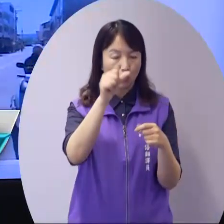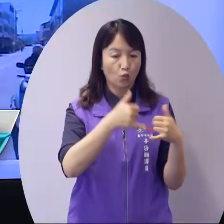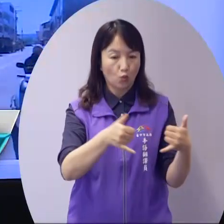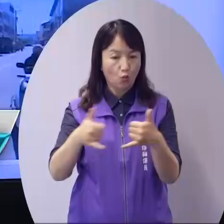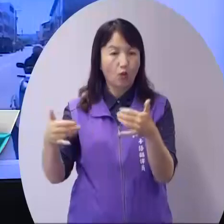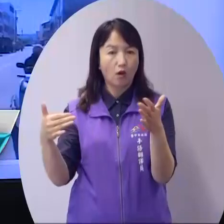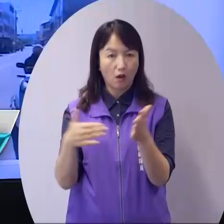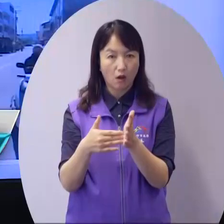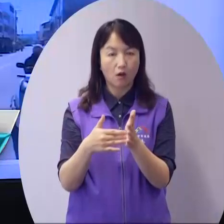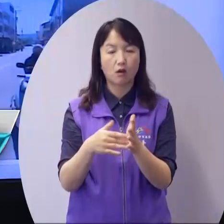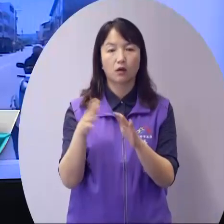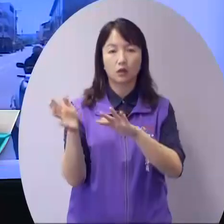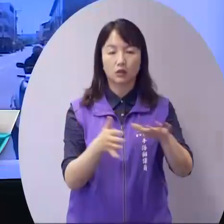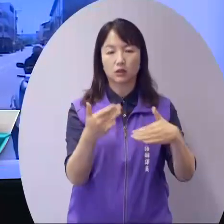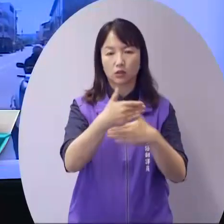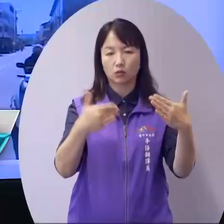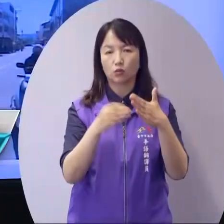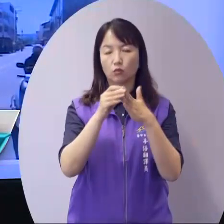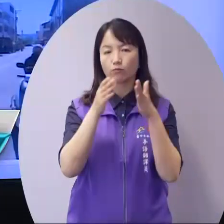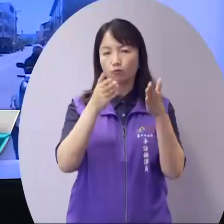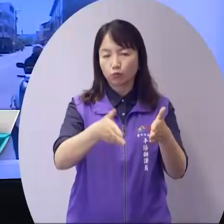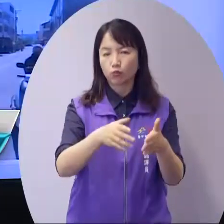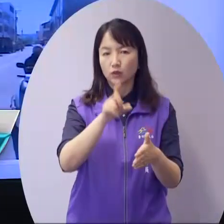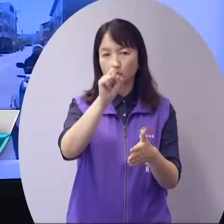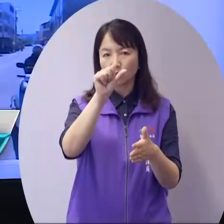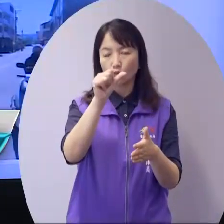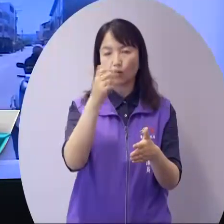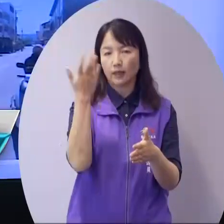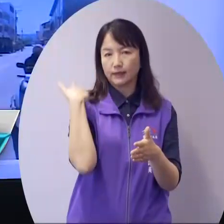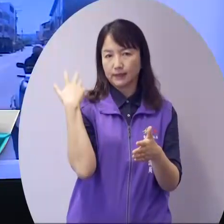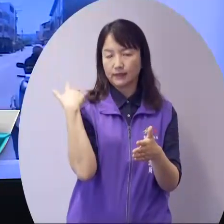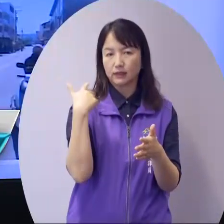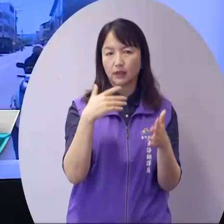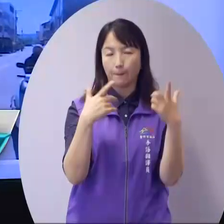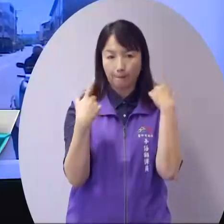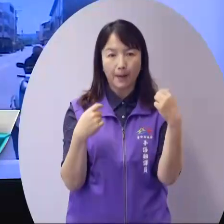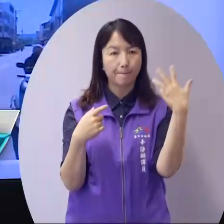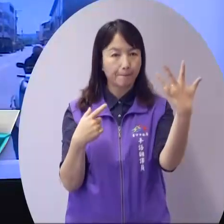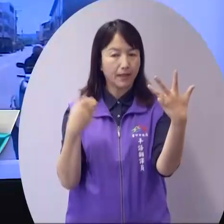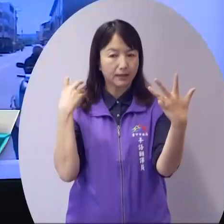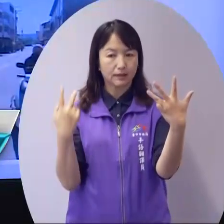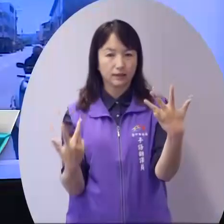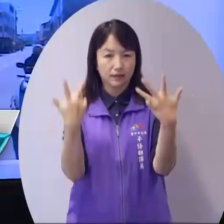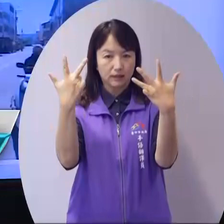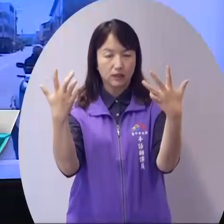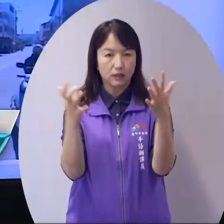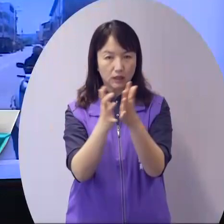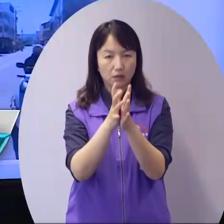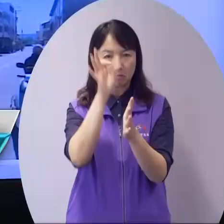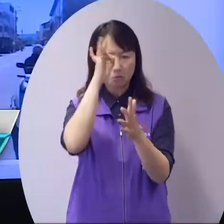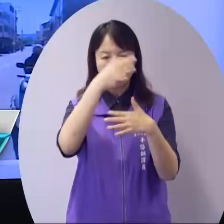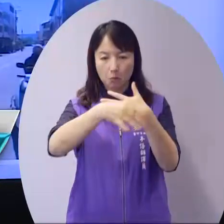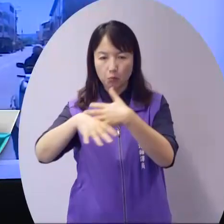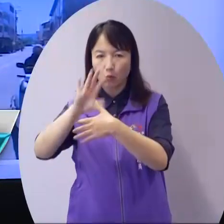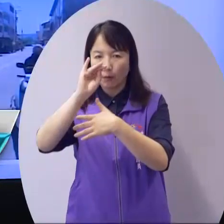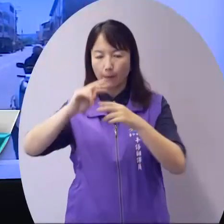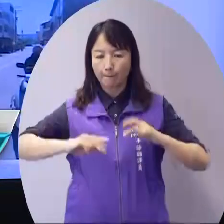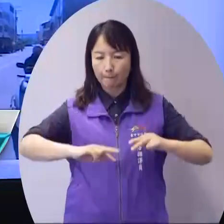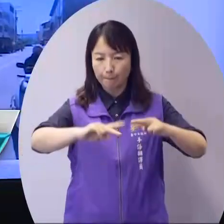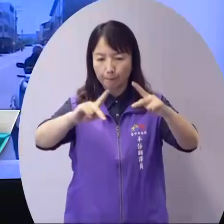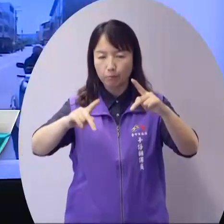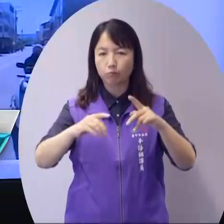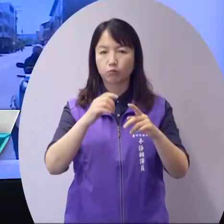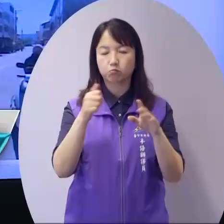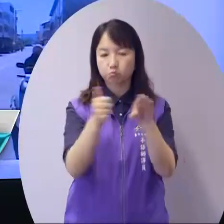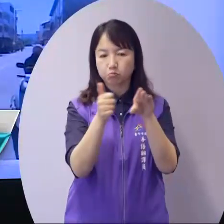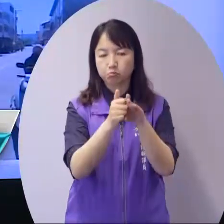局事实上我们也针对这15条路线，过去的8条，现在新增的7条，会在滚动检讨整个营运的数据